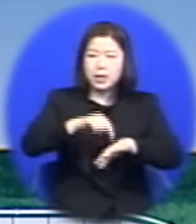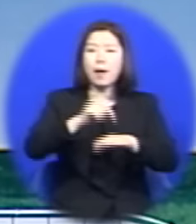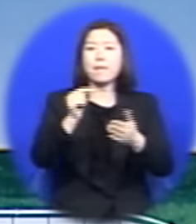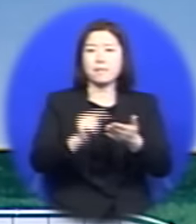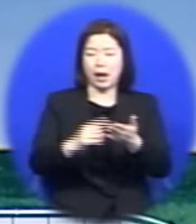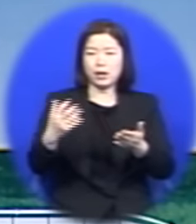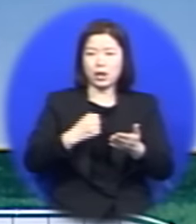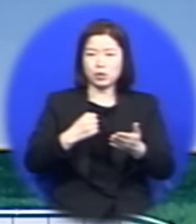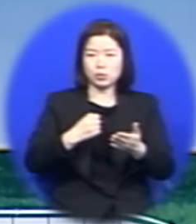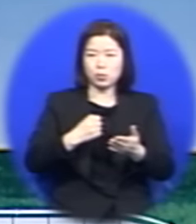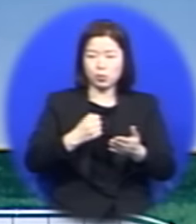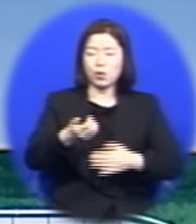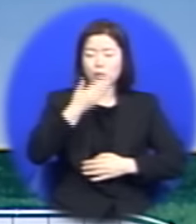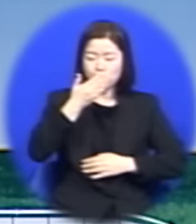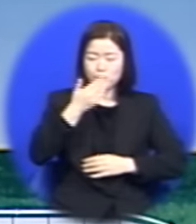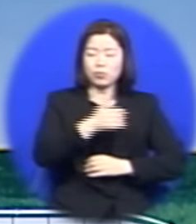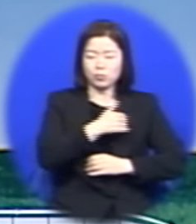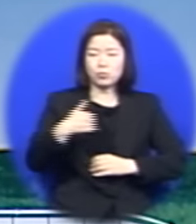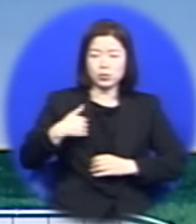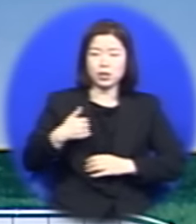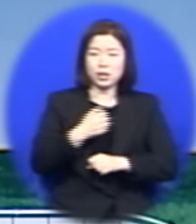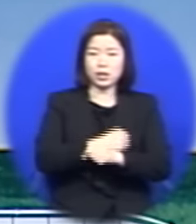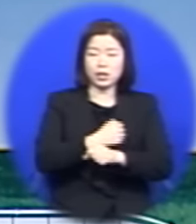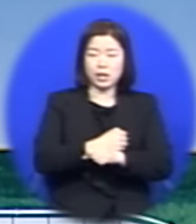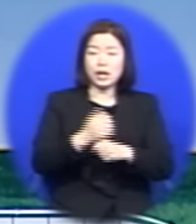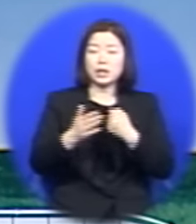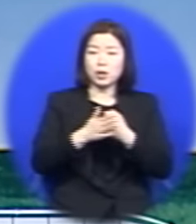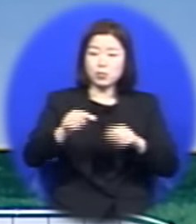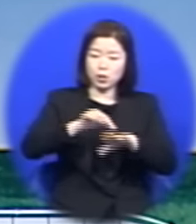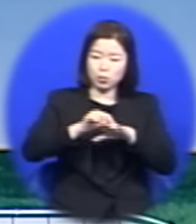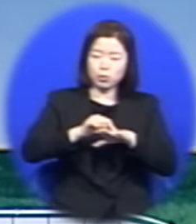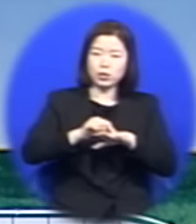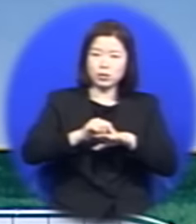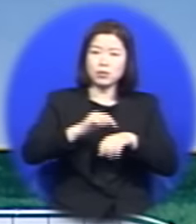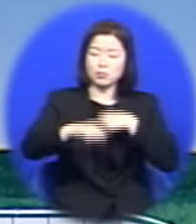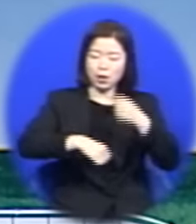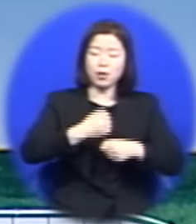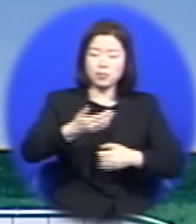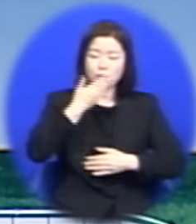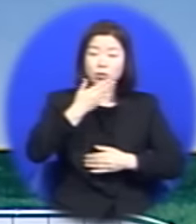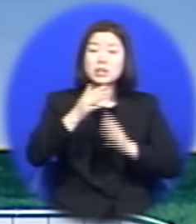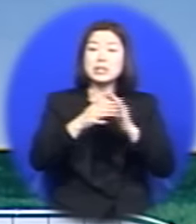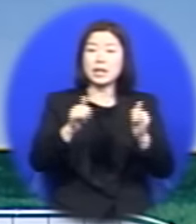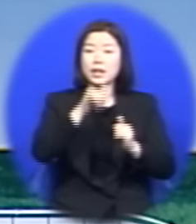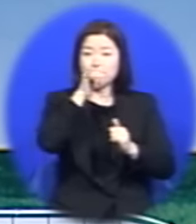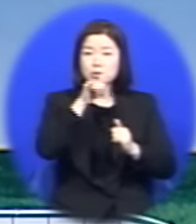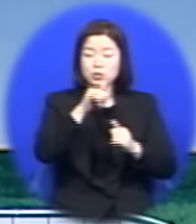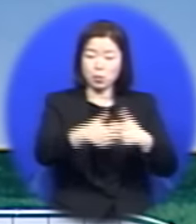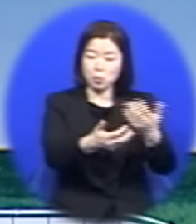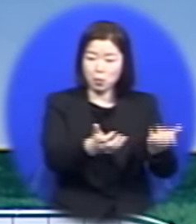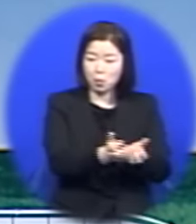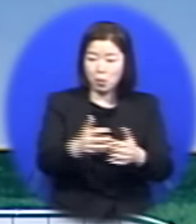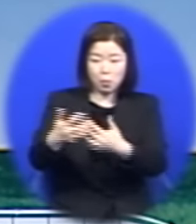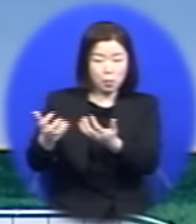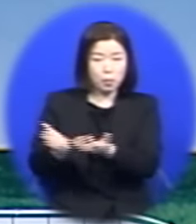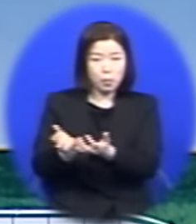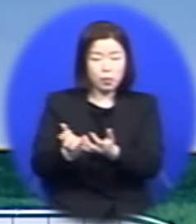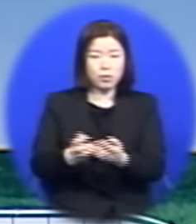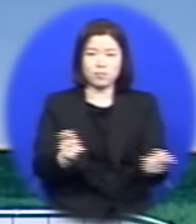마음껏 먹으면 된다. 그래서 고기를 또 마음껏 먹는 사람이 있었습니다. 두 부류가 서로 싸운